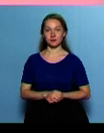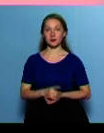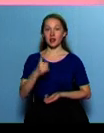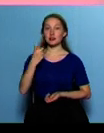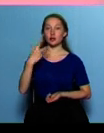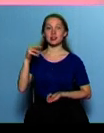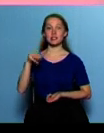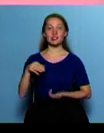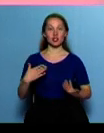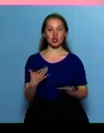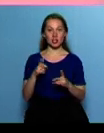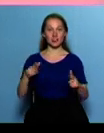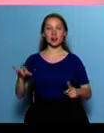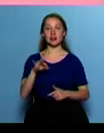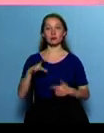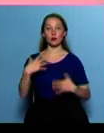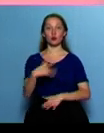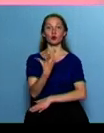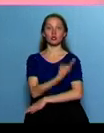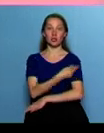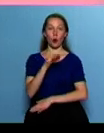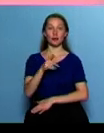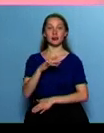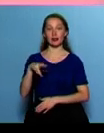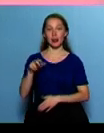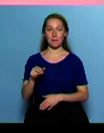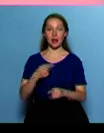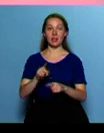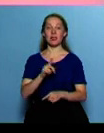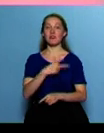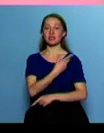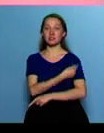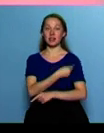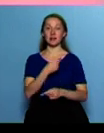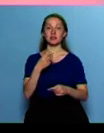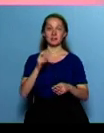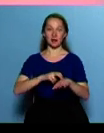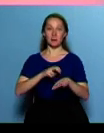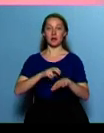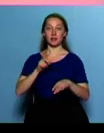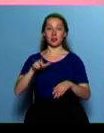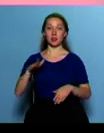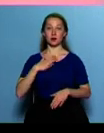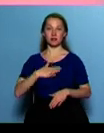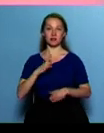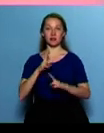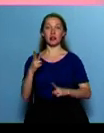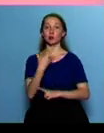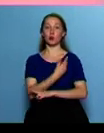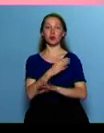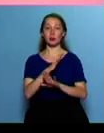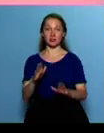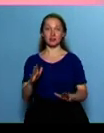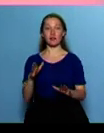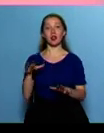тысяч жителей республики уже поставили прививку от гриппа. Темпы вакцинации в этом году медиков устраивают. Тем, кто еще не защитил себя, врачи